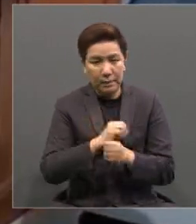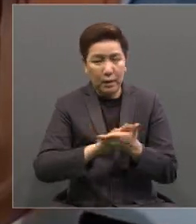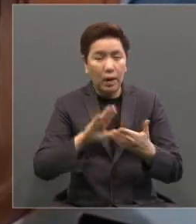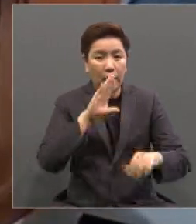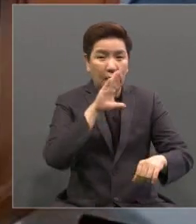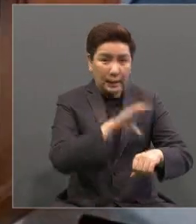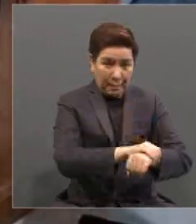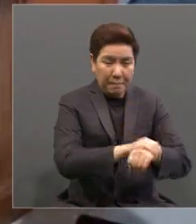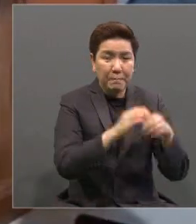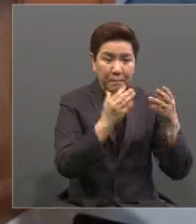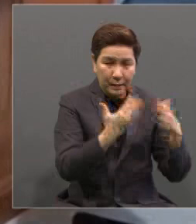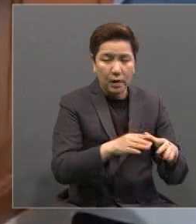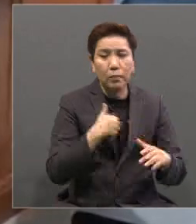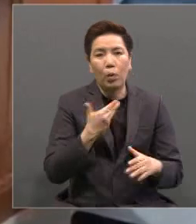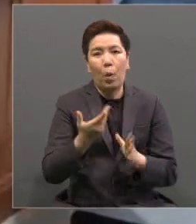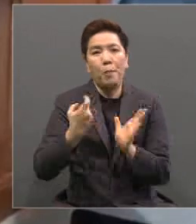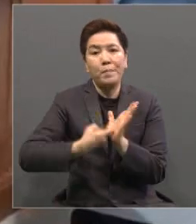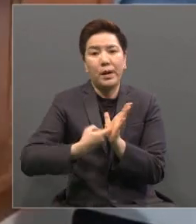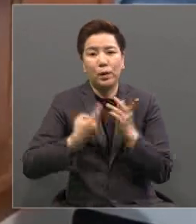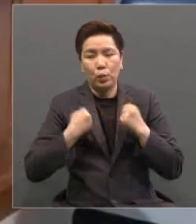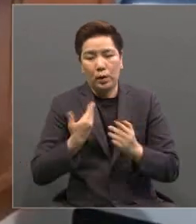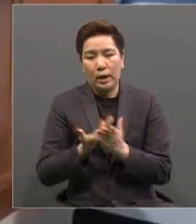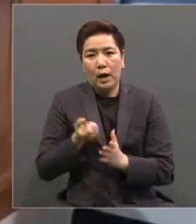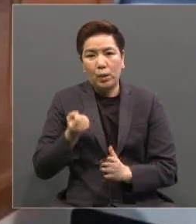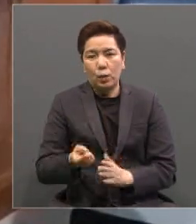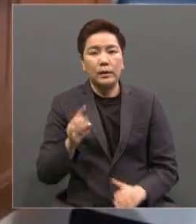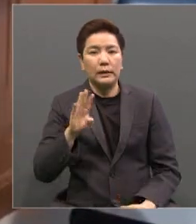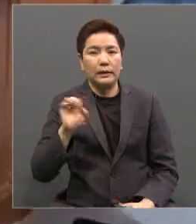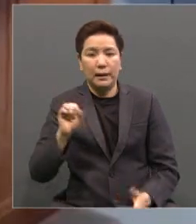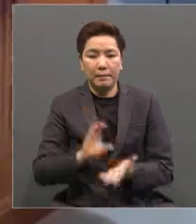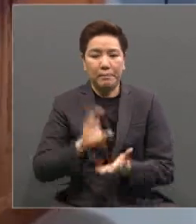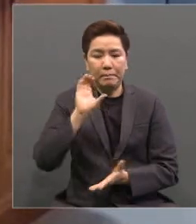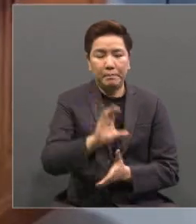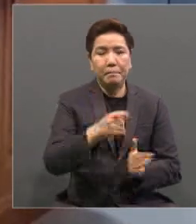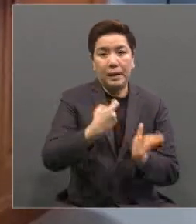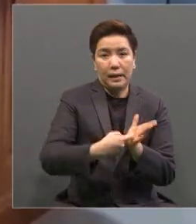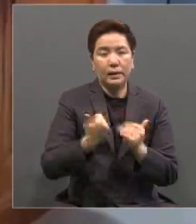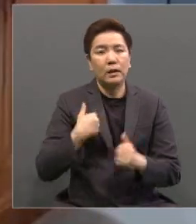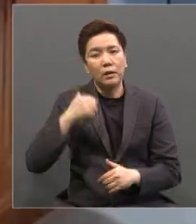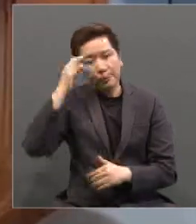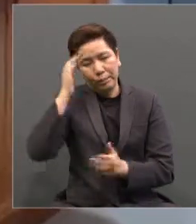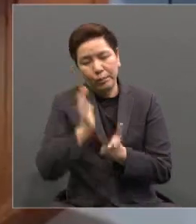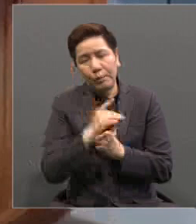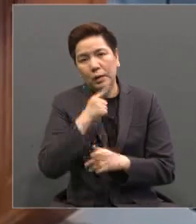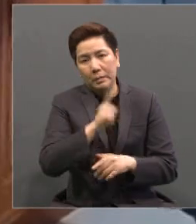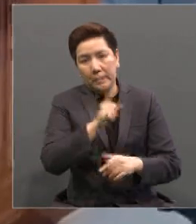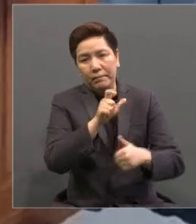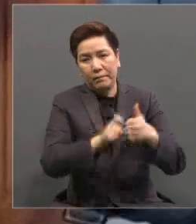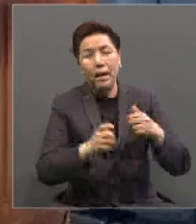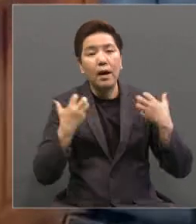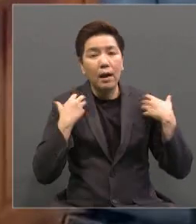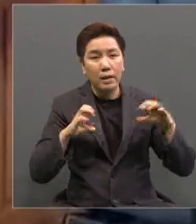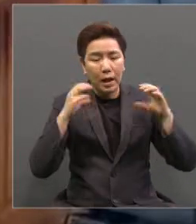จับกุมตัวในสถิตมีการยื่นขอประกันตัววางเงินสดไว้ 400,000บาทนะครับซึ่งทางพนักงานสอบสวนก็เห็นว่าผู้ต้องหาเป็นข้าราชการ